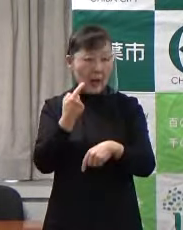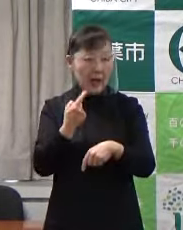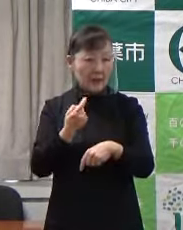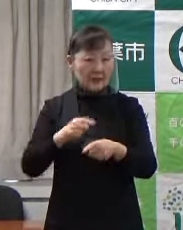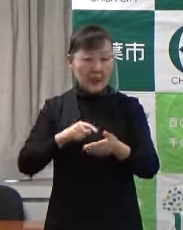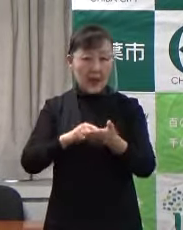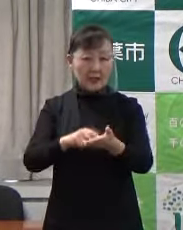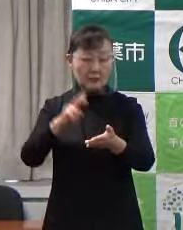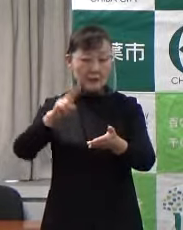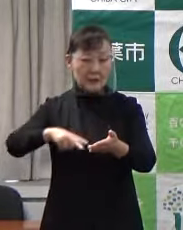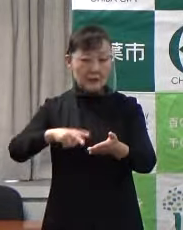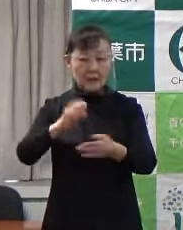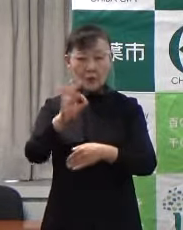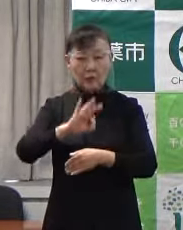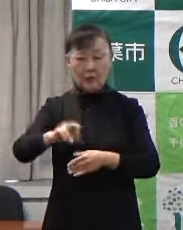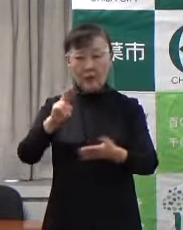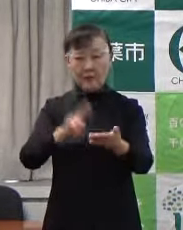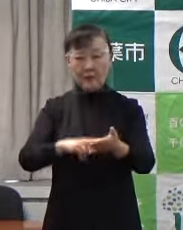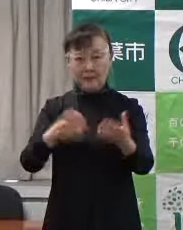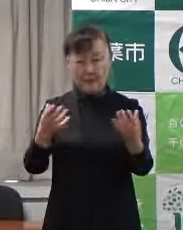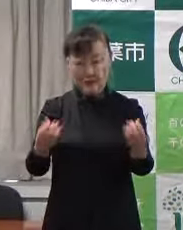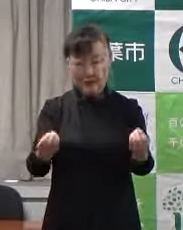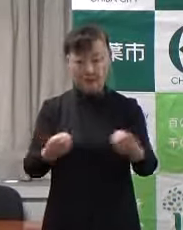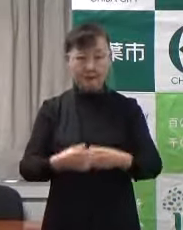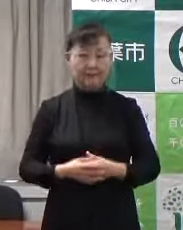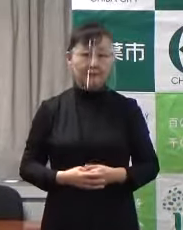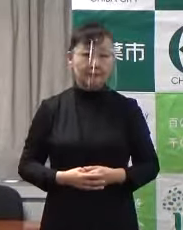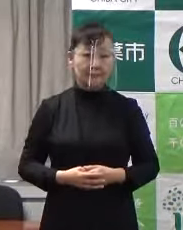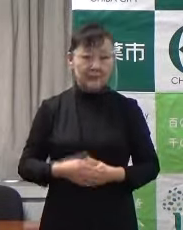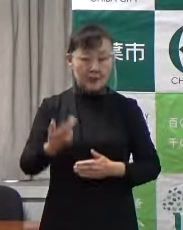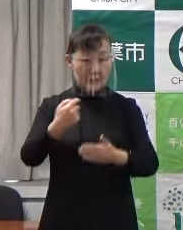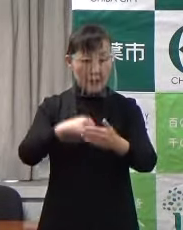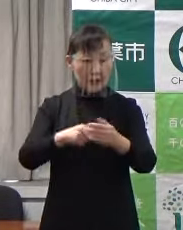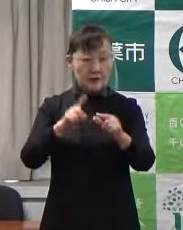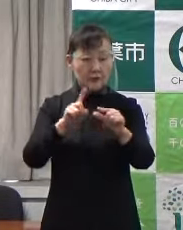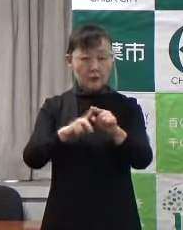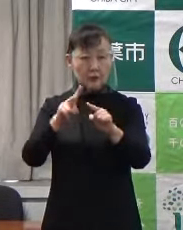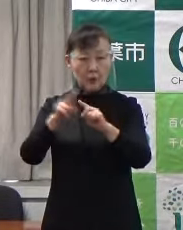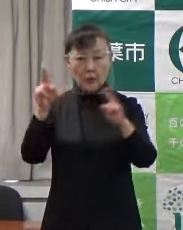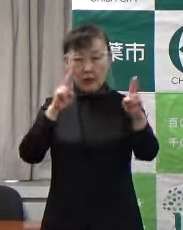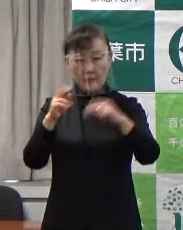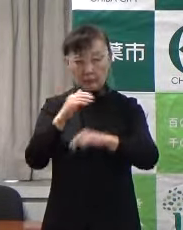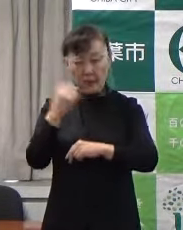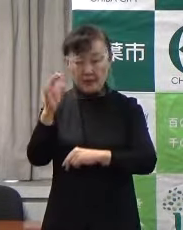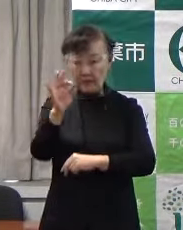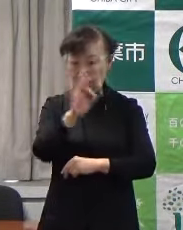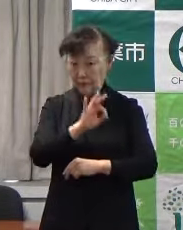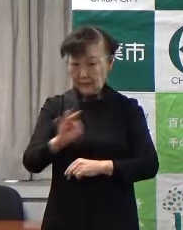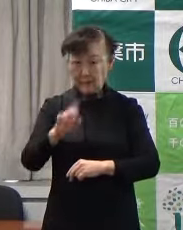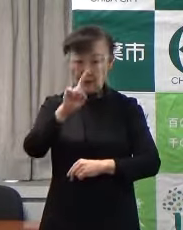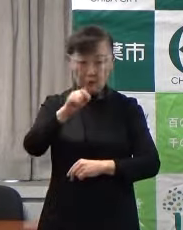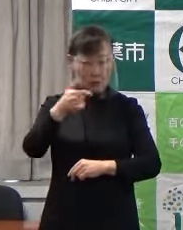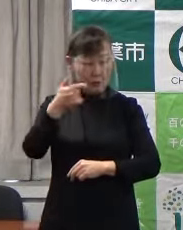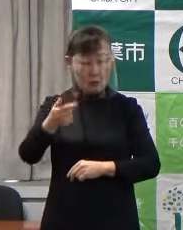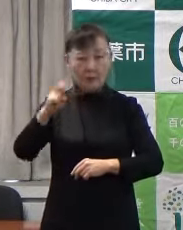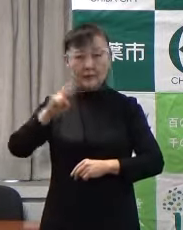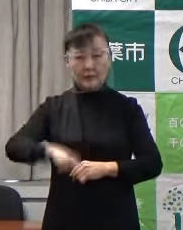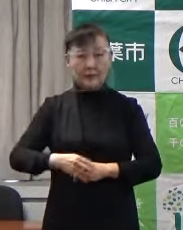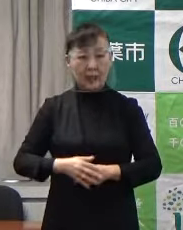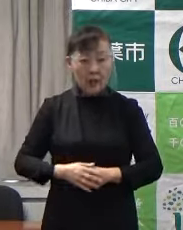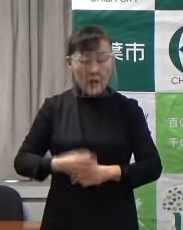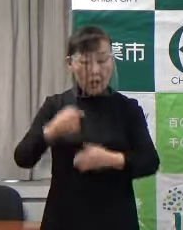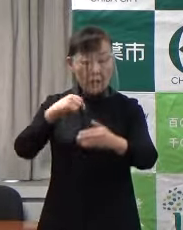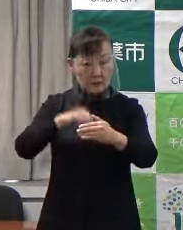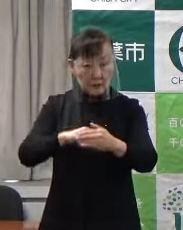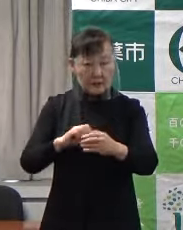定事業の認定商品を決定をいたしました。市内中小企業の優れた新商品など16件を認定、うち